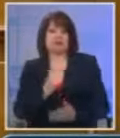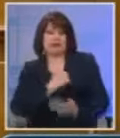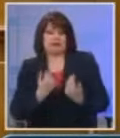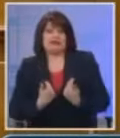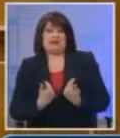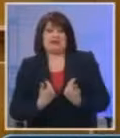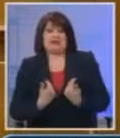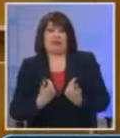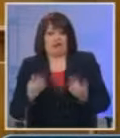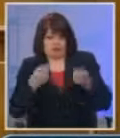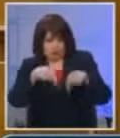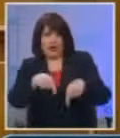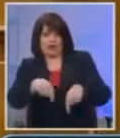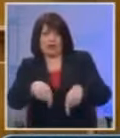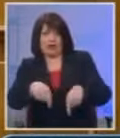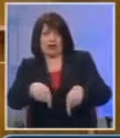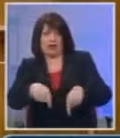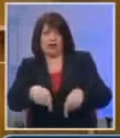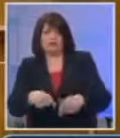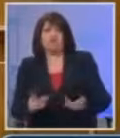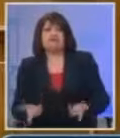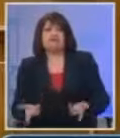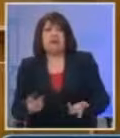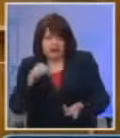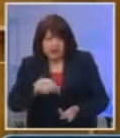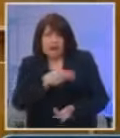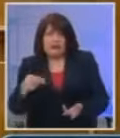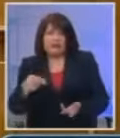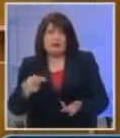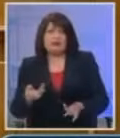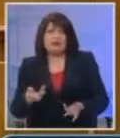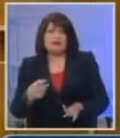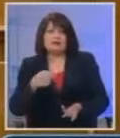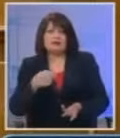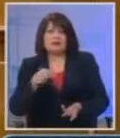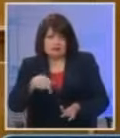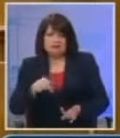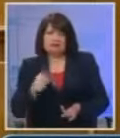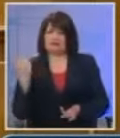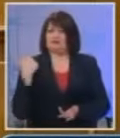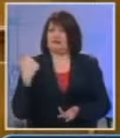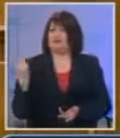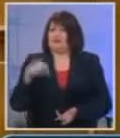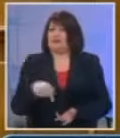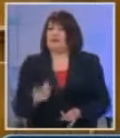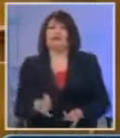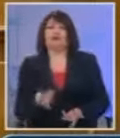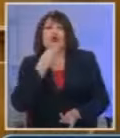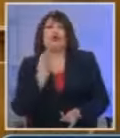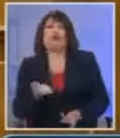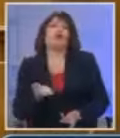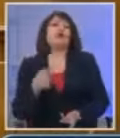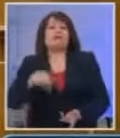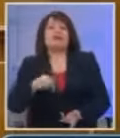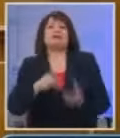μας για αυτό που κάνετε εσείς σήμερα. Με αυτό δεν ήταν το ζητούμενο? Αυτό δεν μας έστειλε ως πρόσκληση για